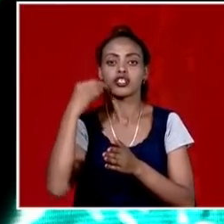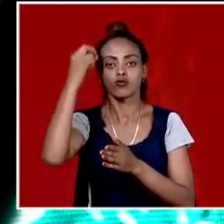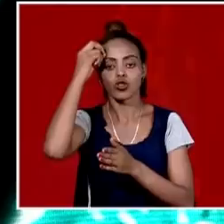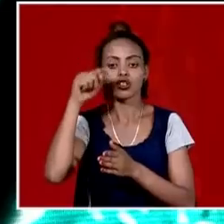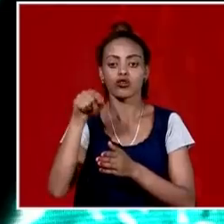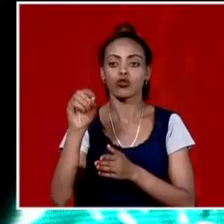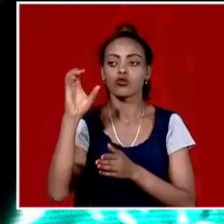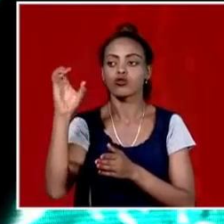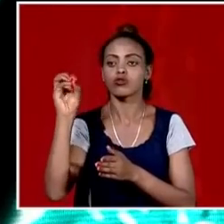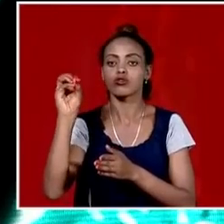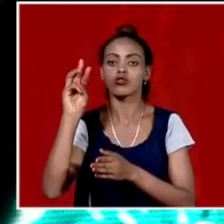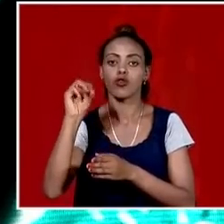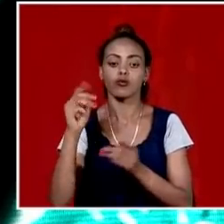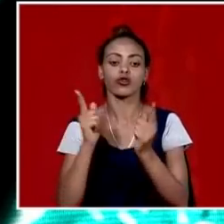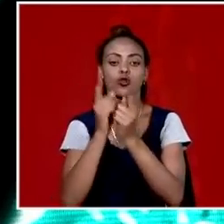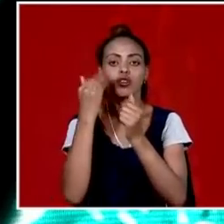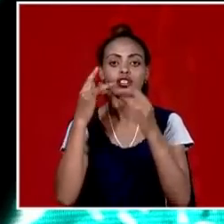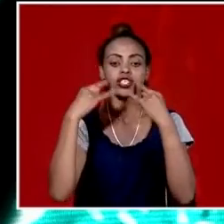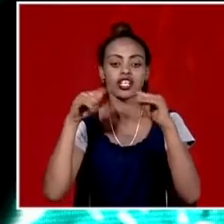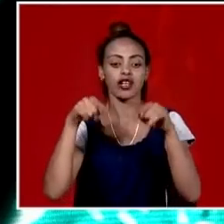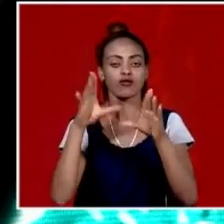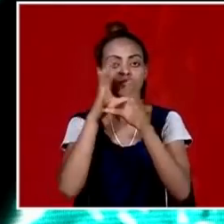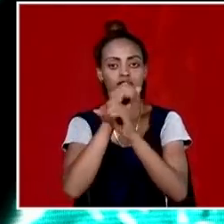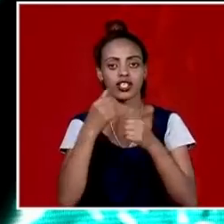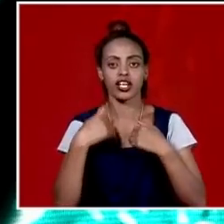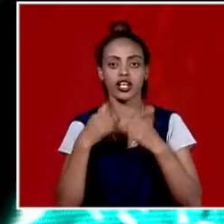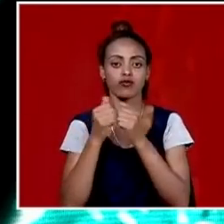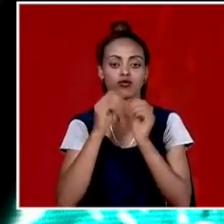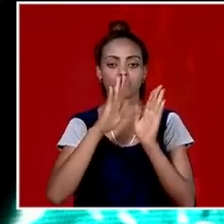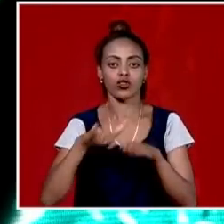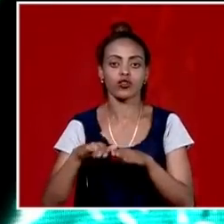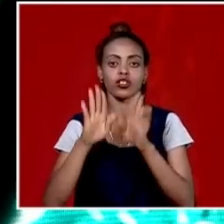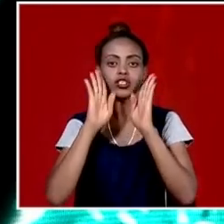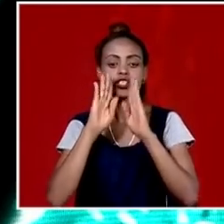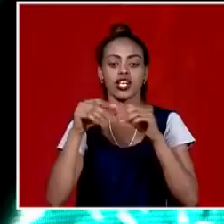www.dmsyan.com درغصنا كتروخنا تخليكم زيناتاتنا ابززازمنا لنا مستروفو